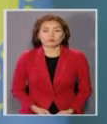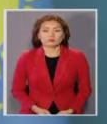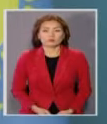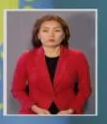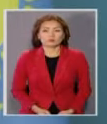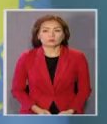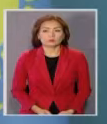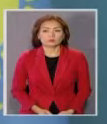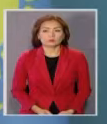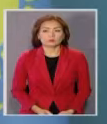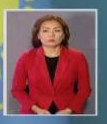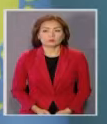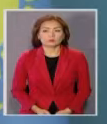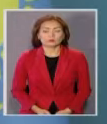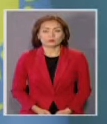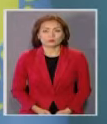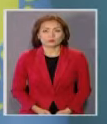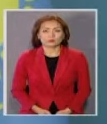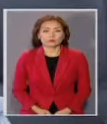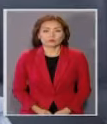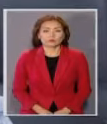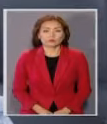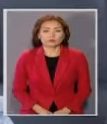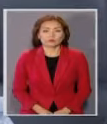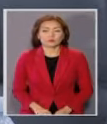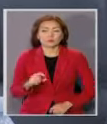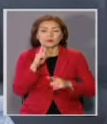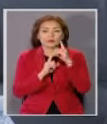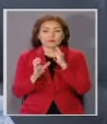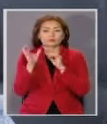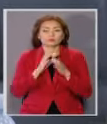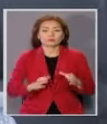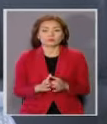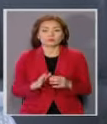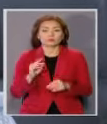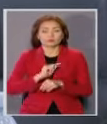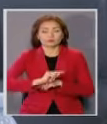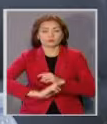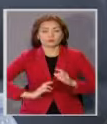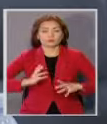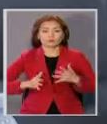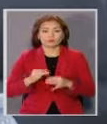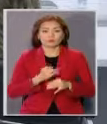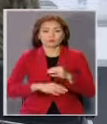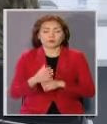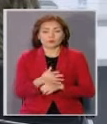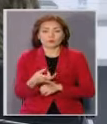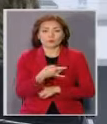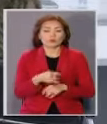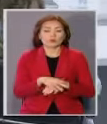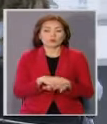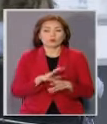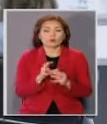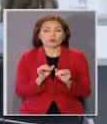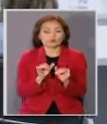тұрақсыз тапшылық шешіледі деп ойлаймыз. Жиында білім ордаларының оқу жылына дайындығы да талқыланды. Өңірде халық